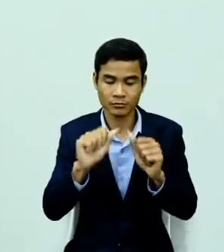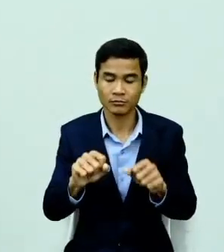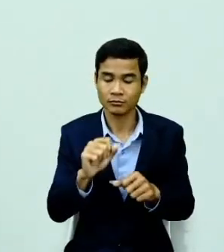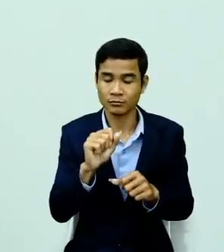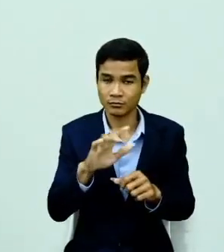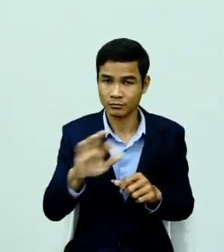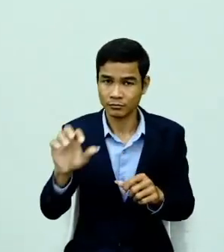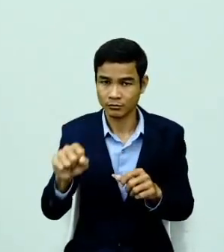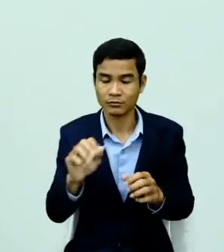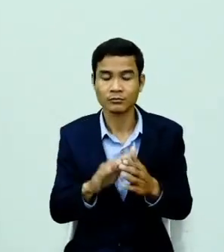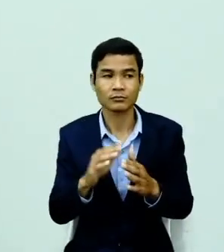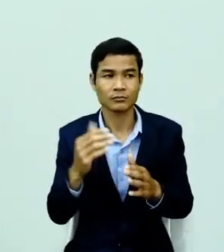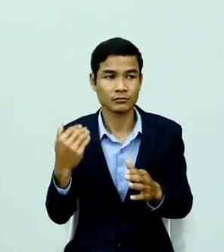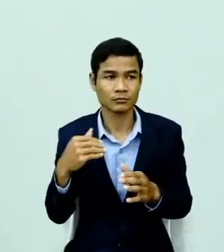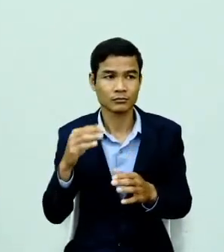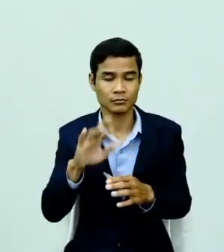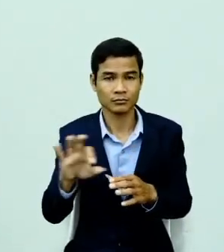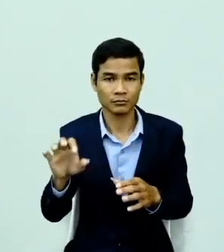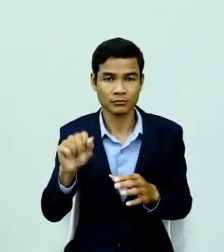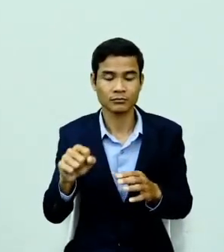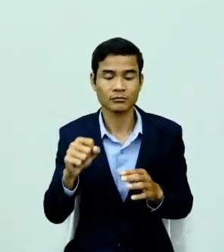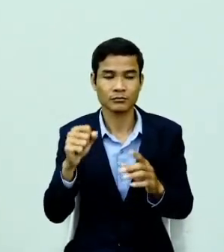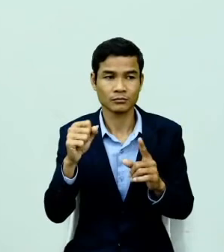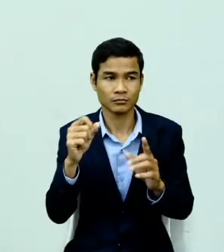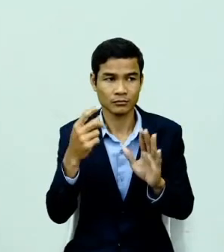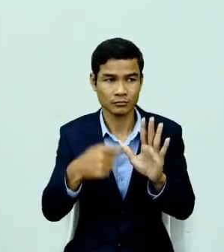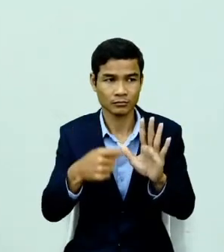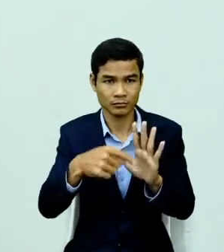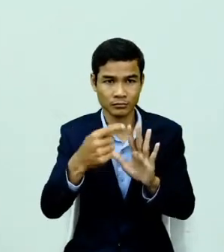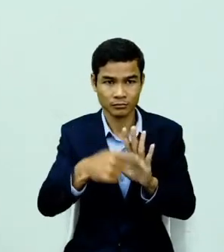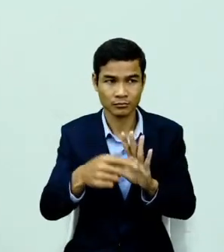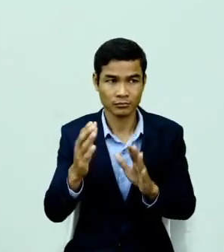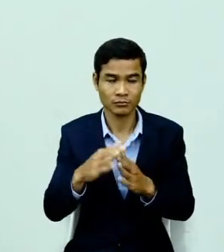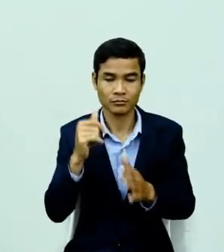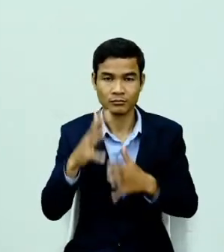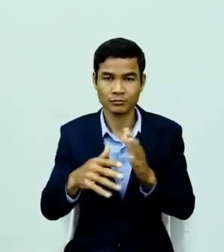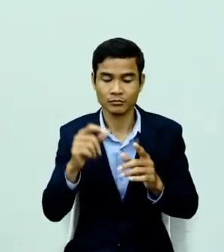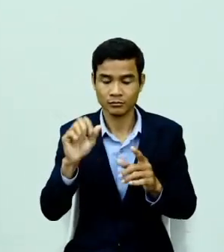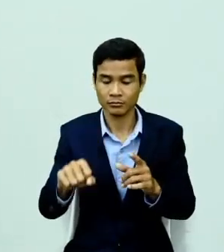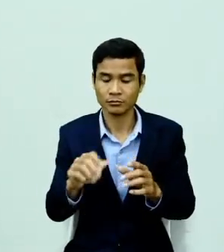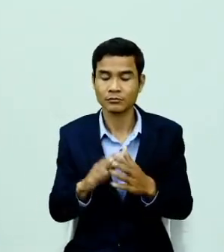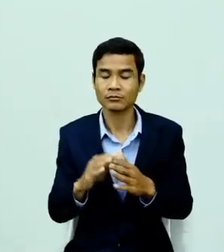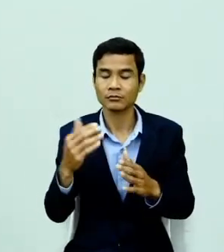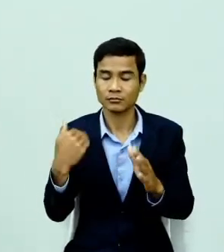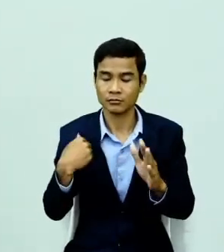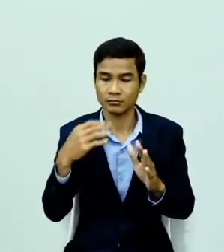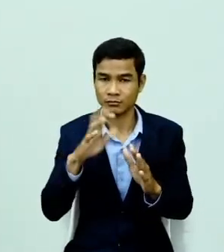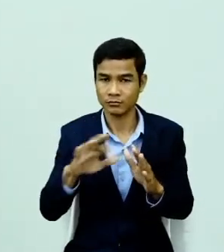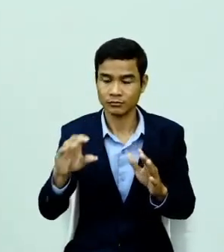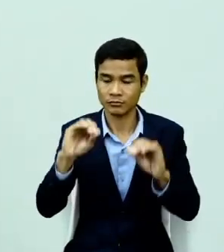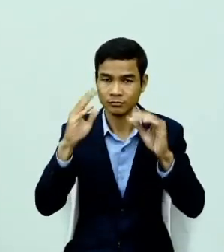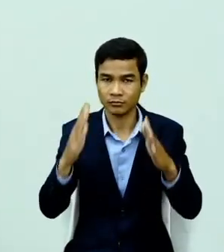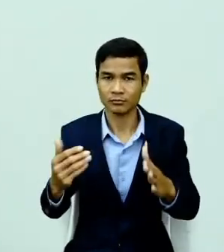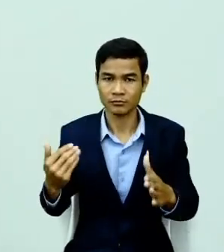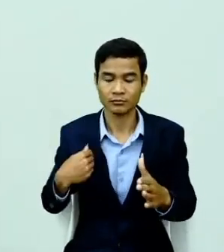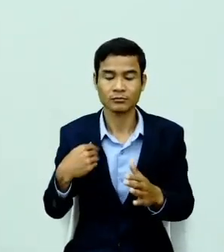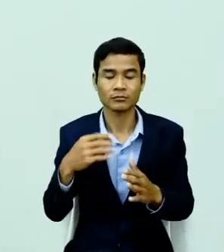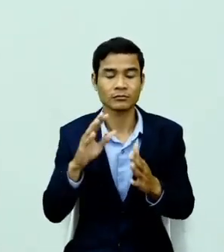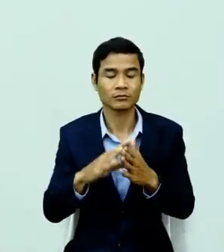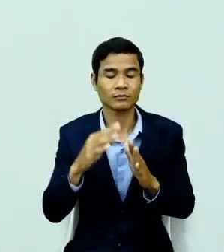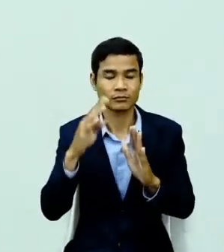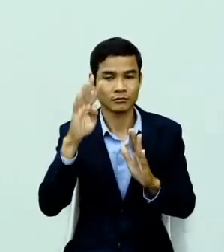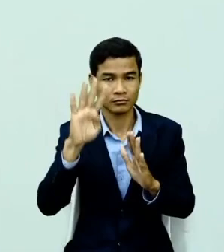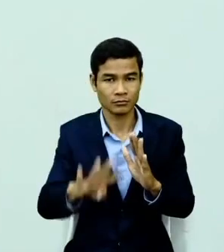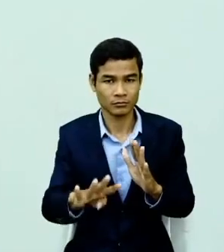អក្សរហើយនឹងតួស្រៈចាគឺអានឲ្យចំតួអក្សរហើយនឹងតួស្រៈអ្នកគ្រូក៏មានតារាងទី2នេះនឹង